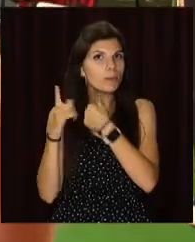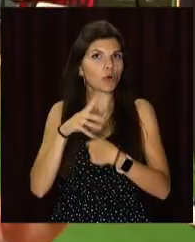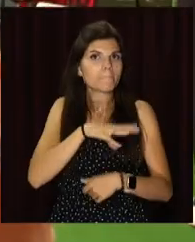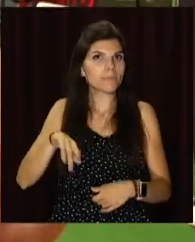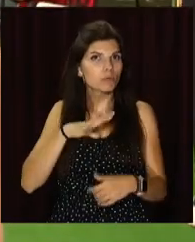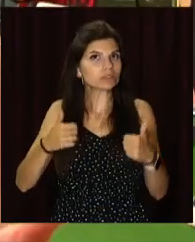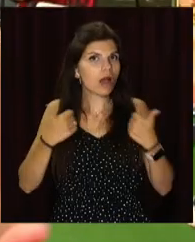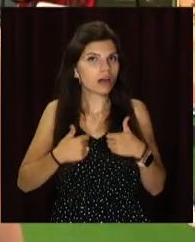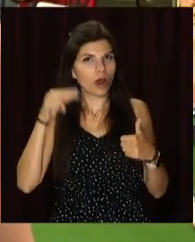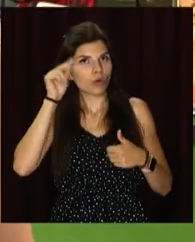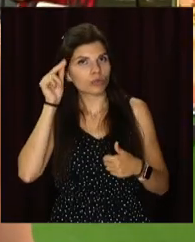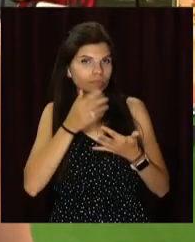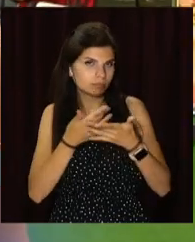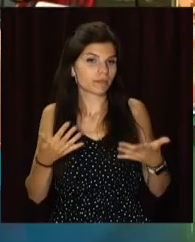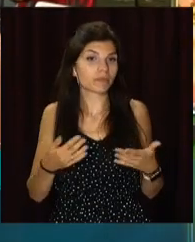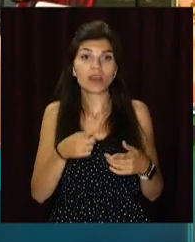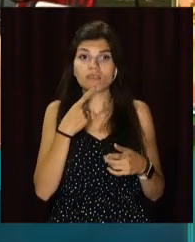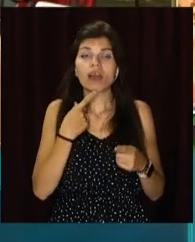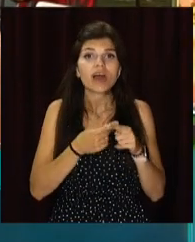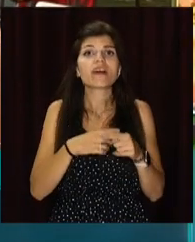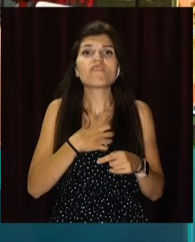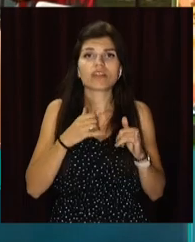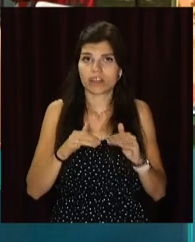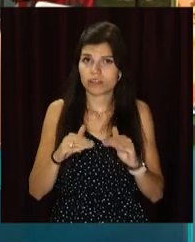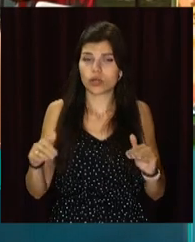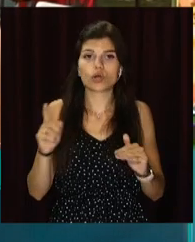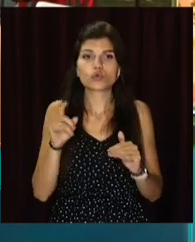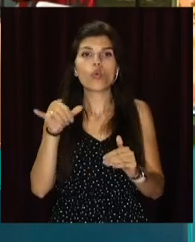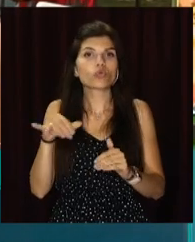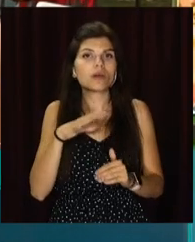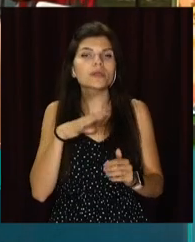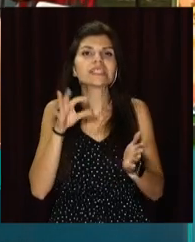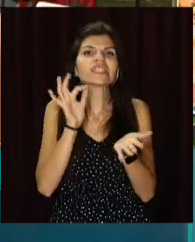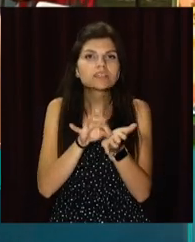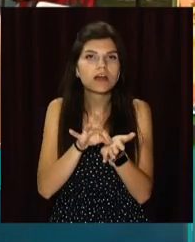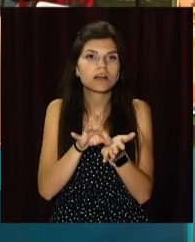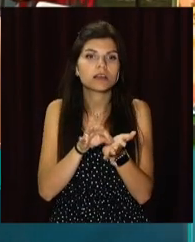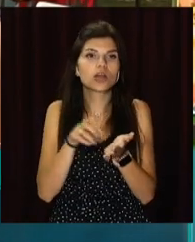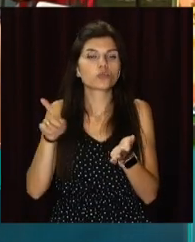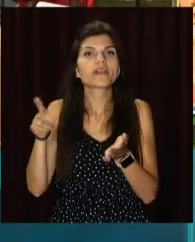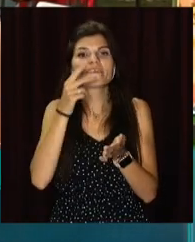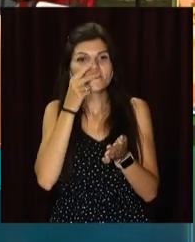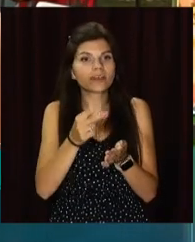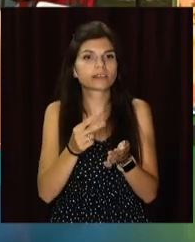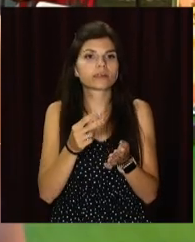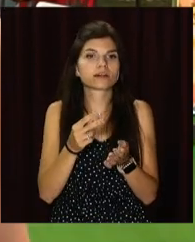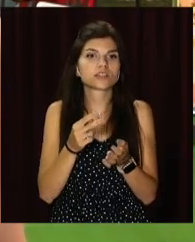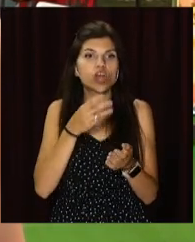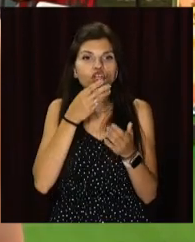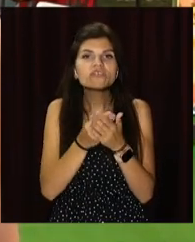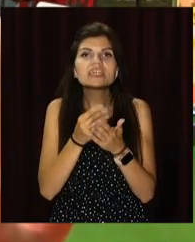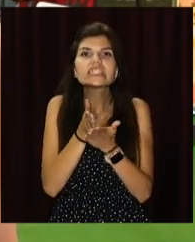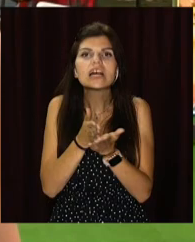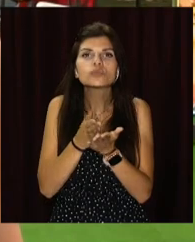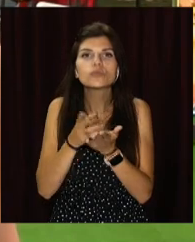це замітили. Старання діток – це важливо для дітей, щоб у них були цілі. Вони бачать свої